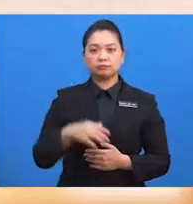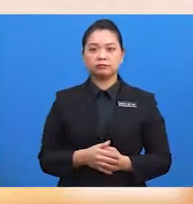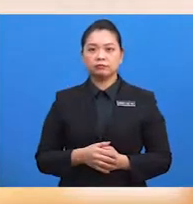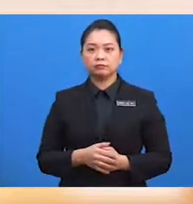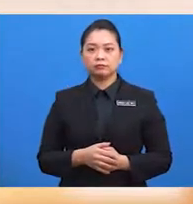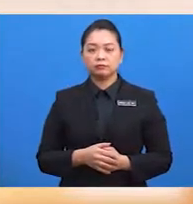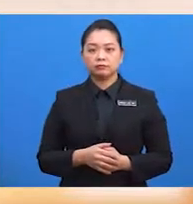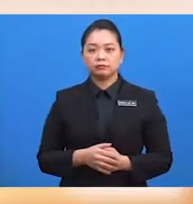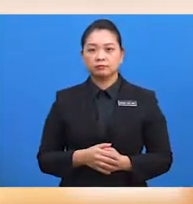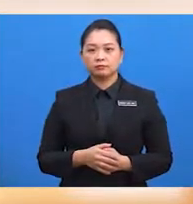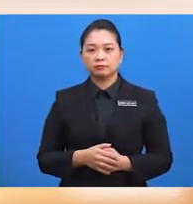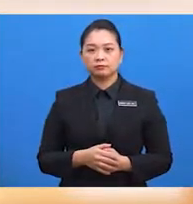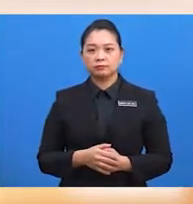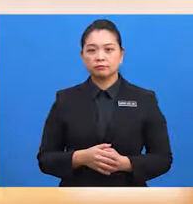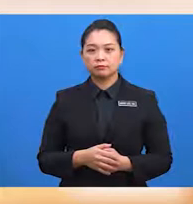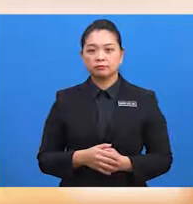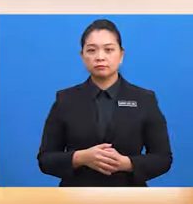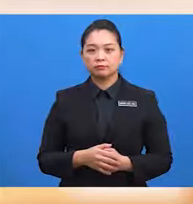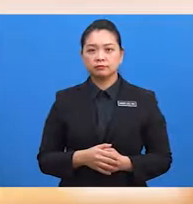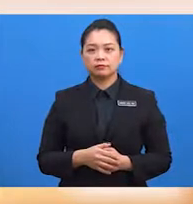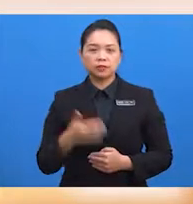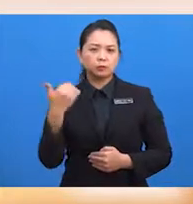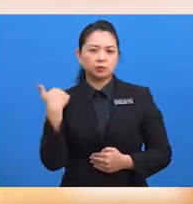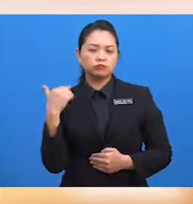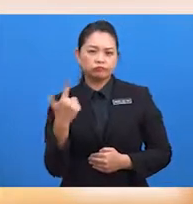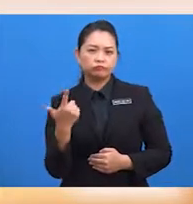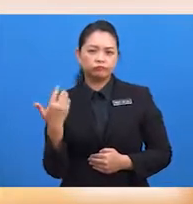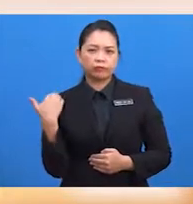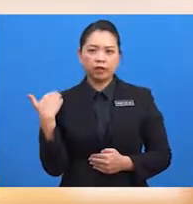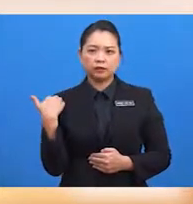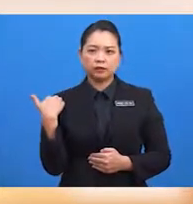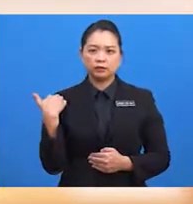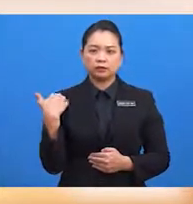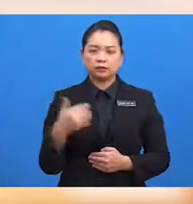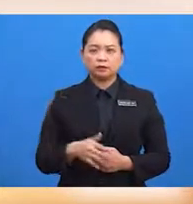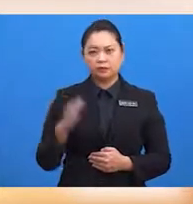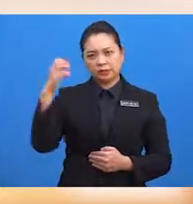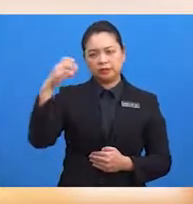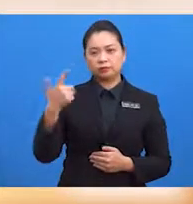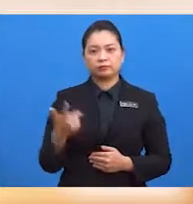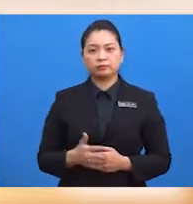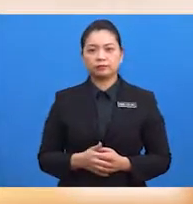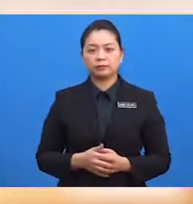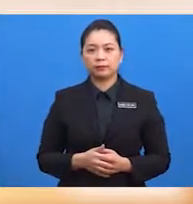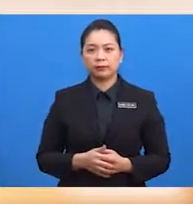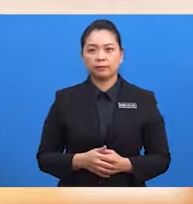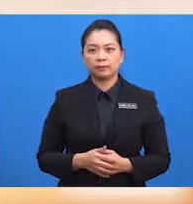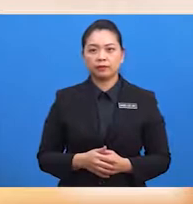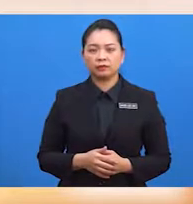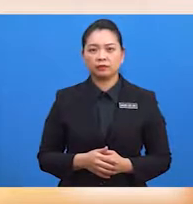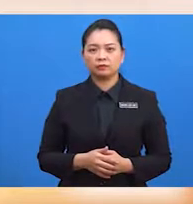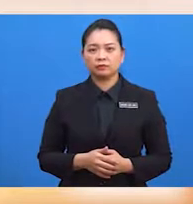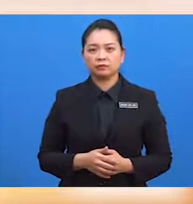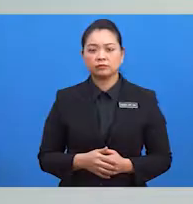Selain itu terdapat juga sinaran latar belakang sedangkan latar